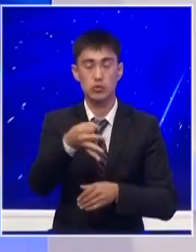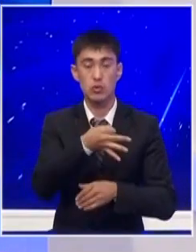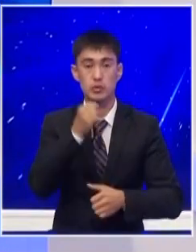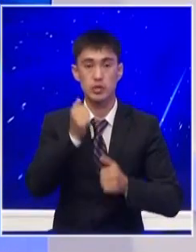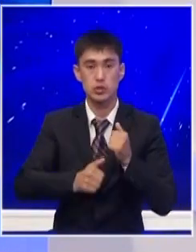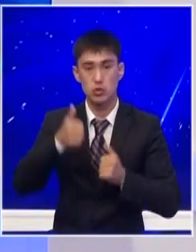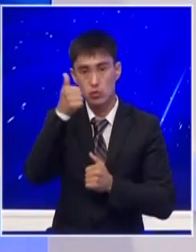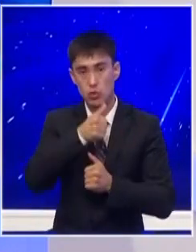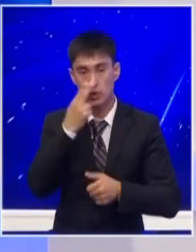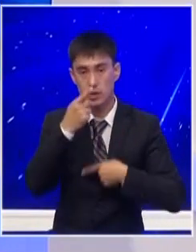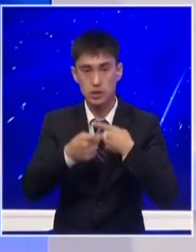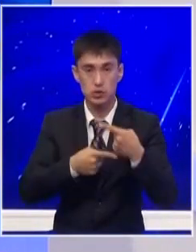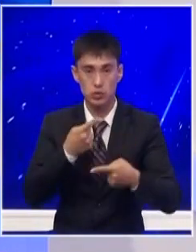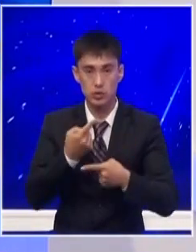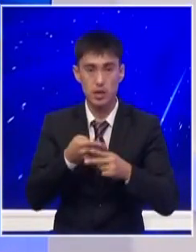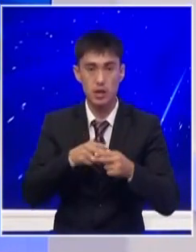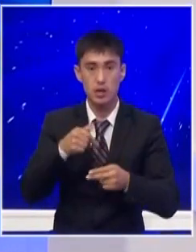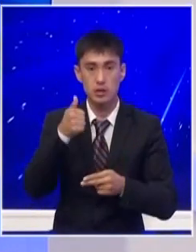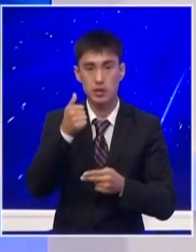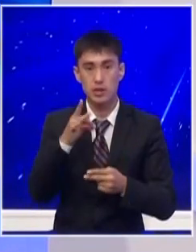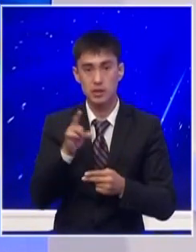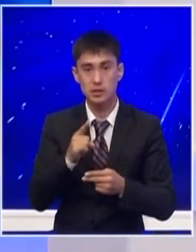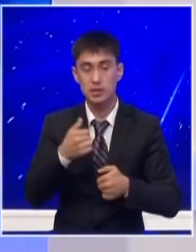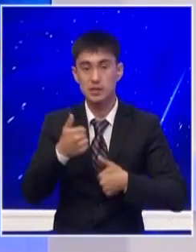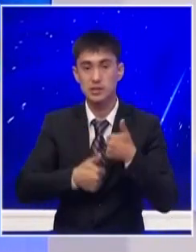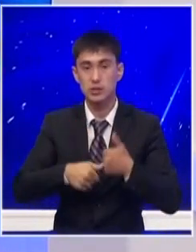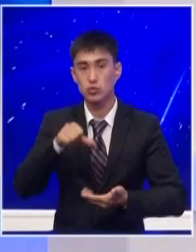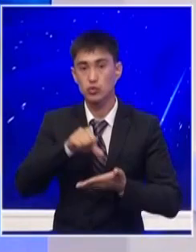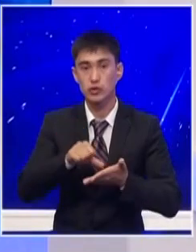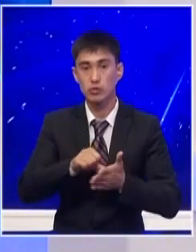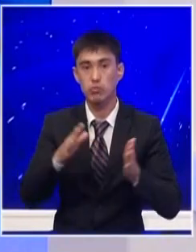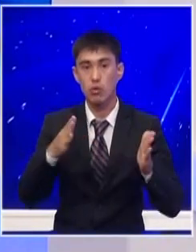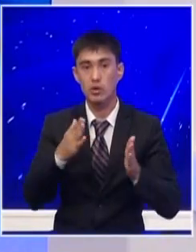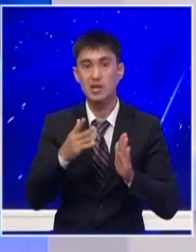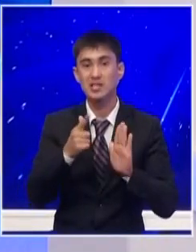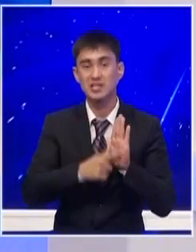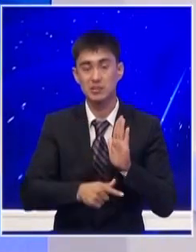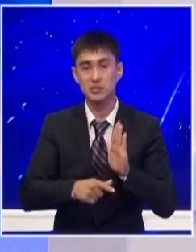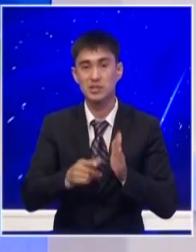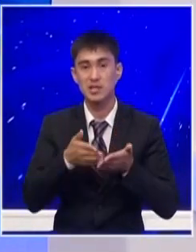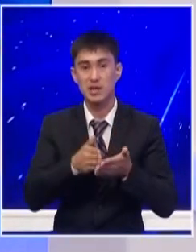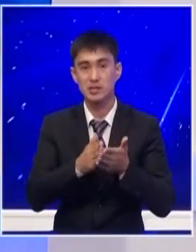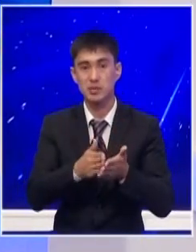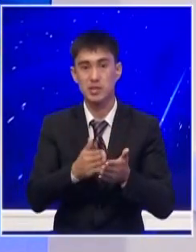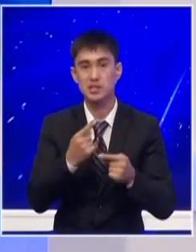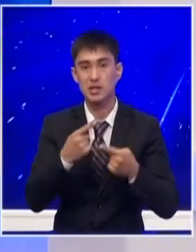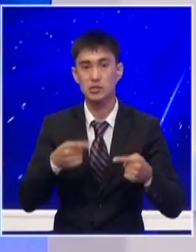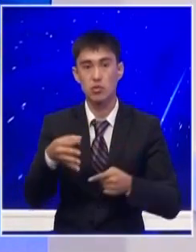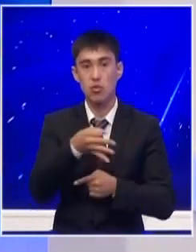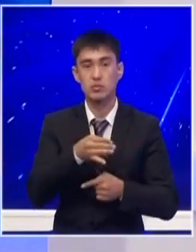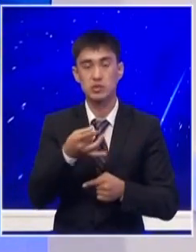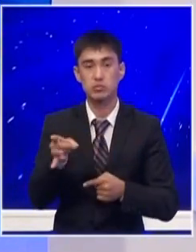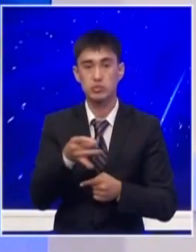области ежегодно и традиционно. На этот раз в состязаниях участвует более 70 яхтсменов из разных